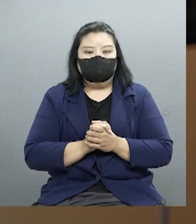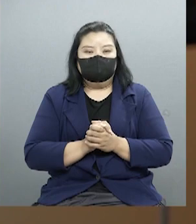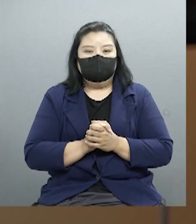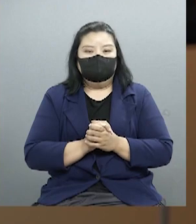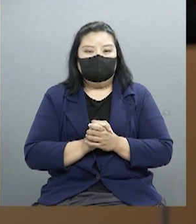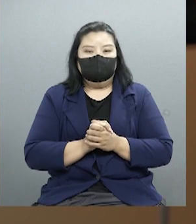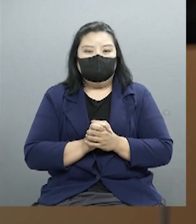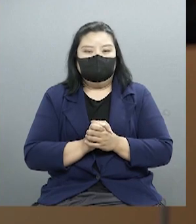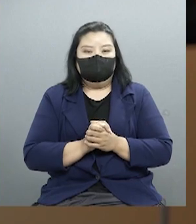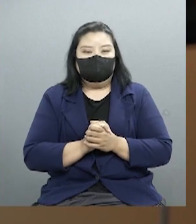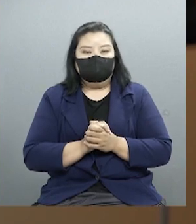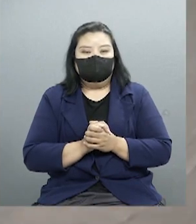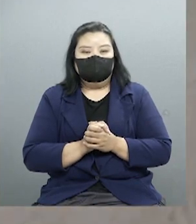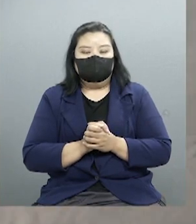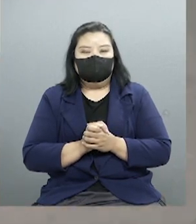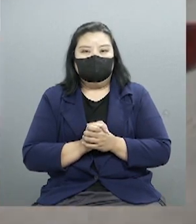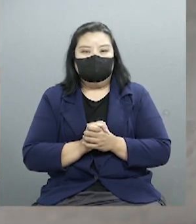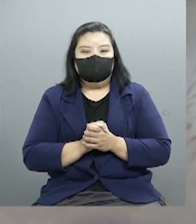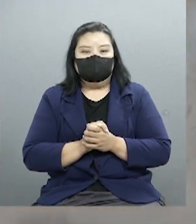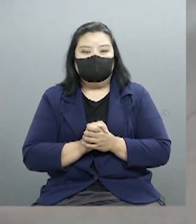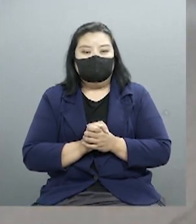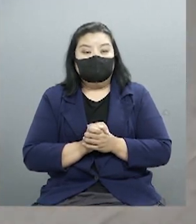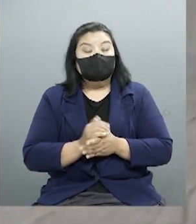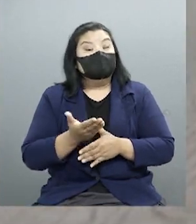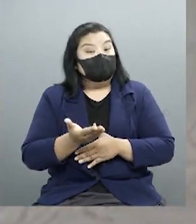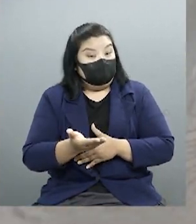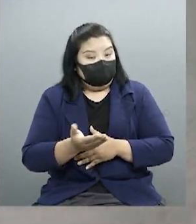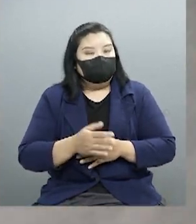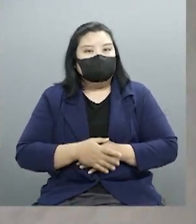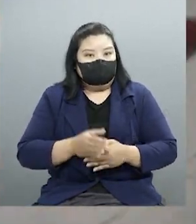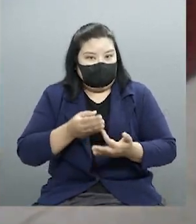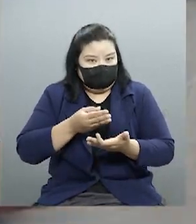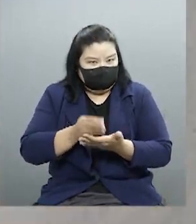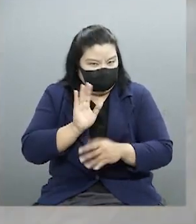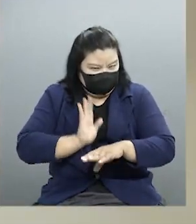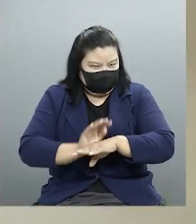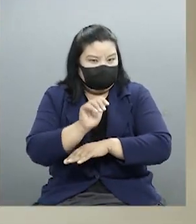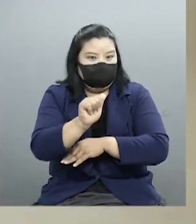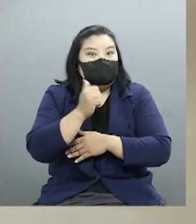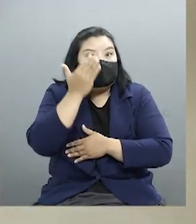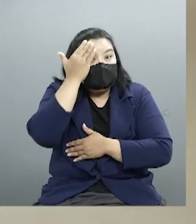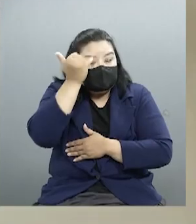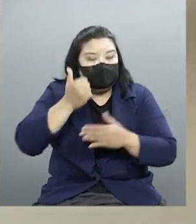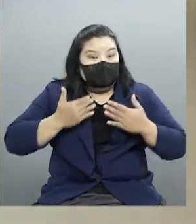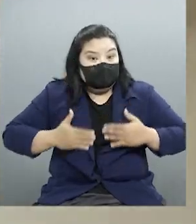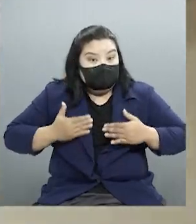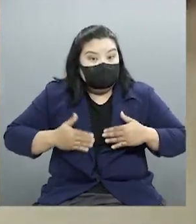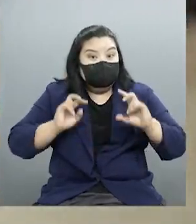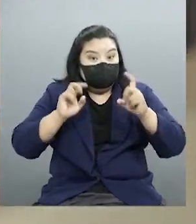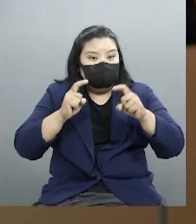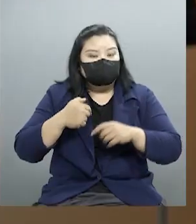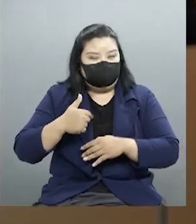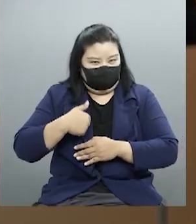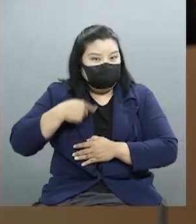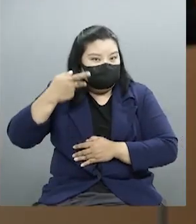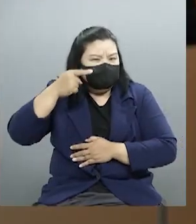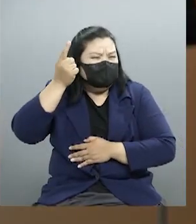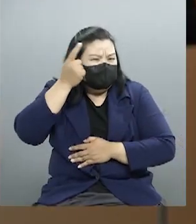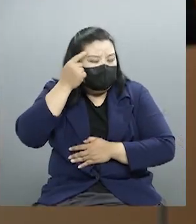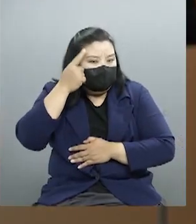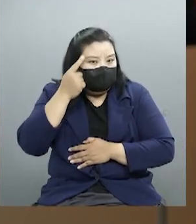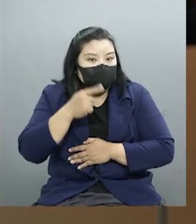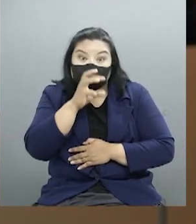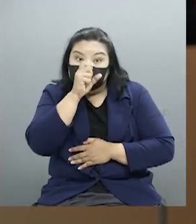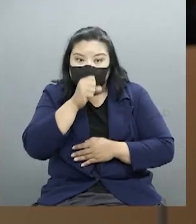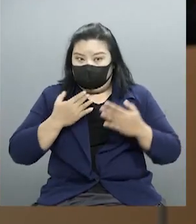ำหรับหน้าร้องที่จะถึงนี ้รายการซื้อเก่งตอนเรื่องผ้าอาม่ารู้ดีได้สาธิตวิธีการ